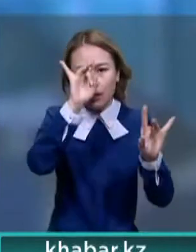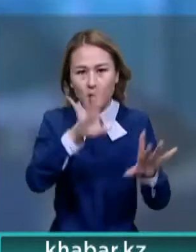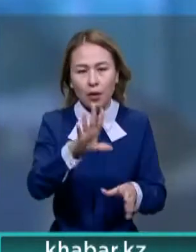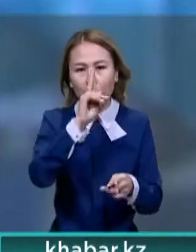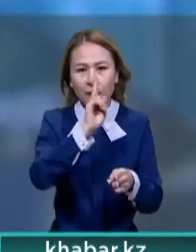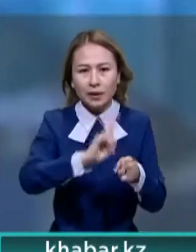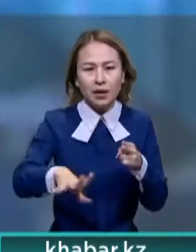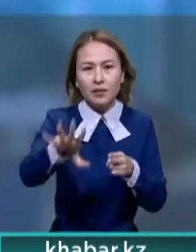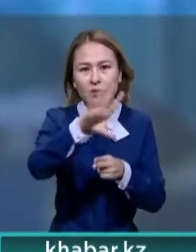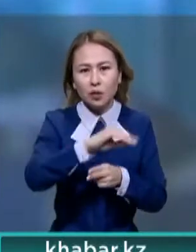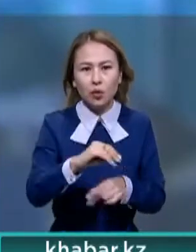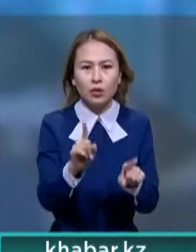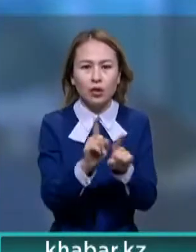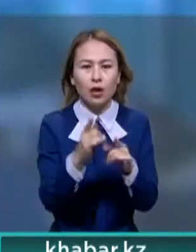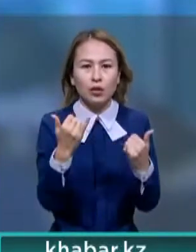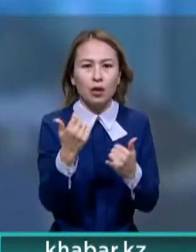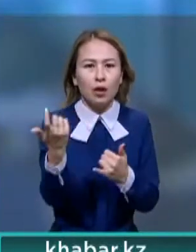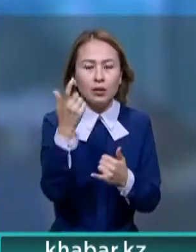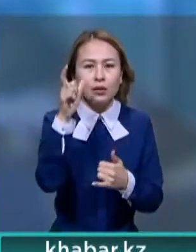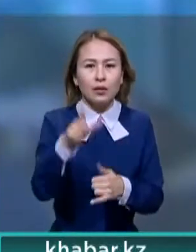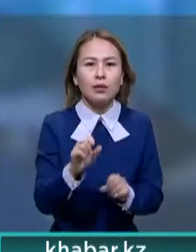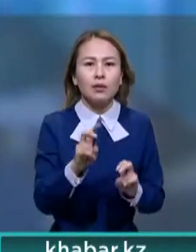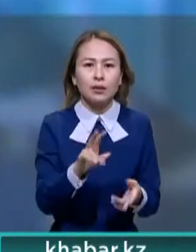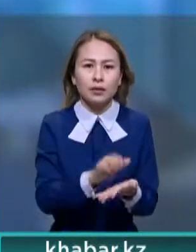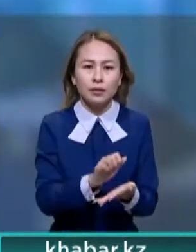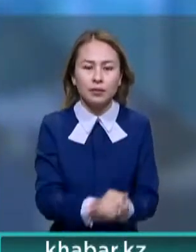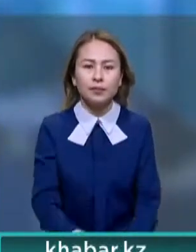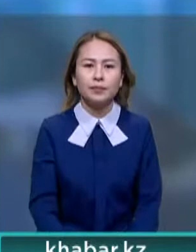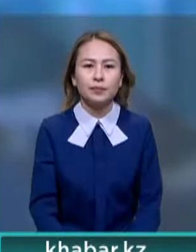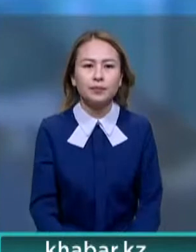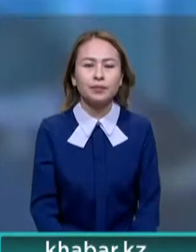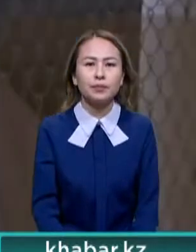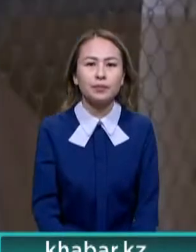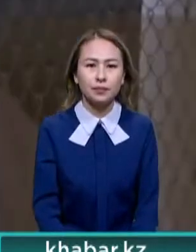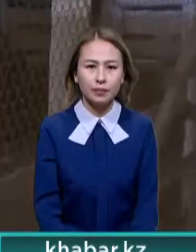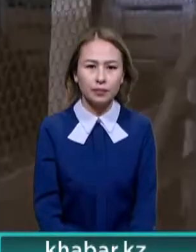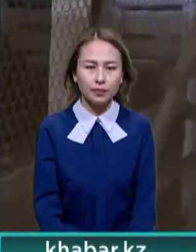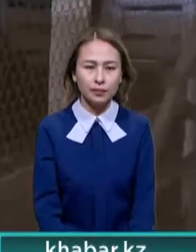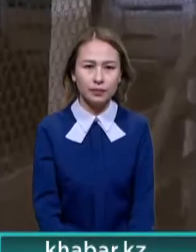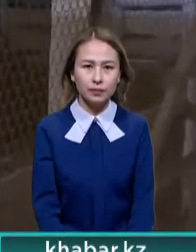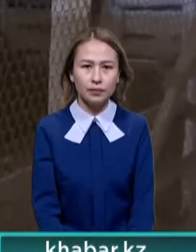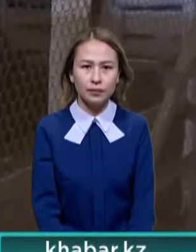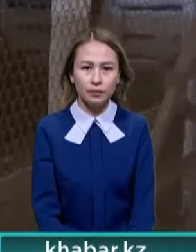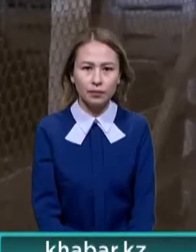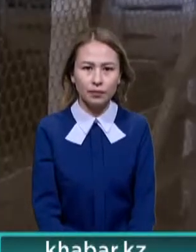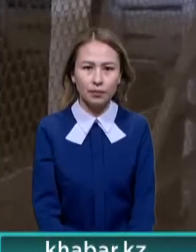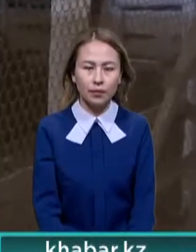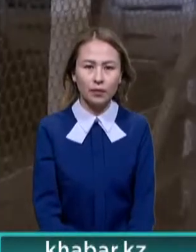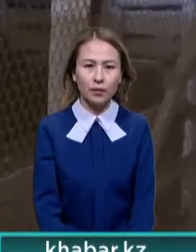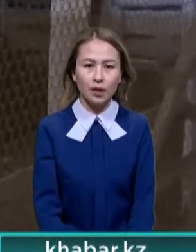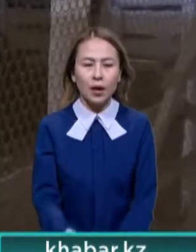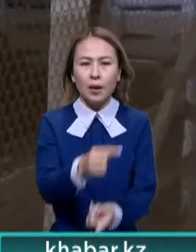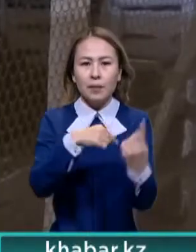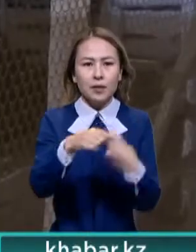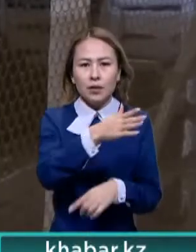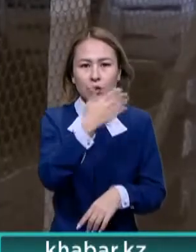құсынан айырылған жеке шаруаның қазіргі жай-күйі қалай? Тілшіміз біліп қайтты. Бизнес жоқ, арқара қалай істеуге де білмейді. Шай